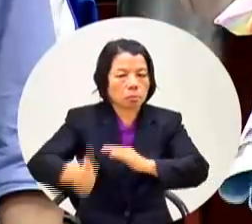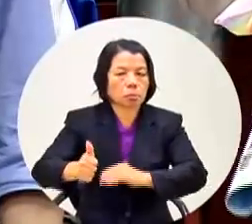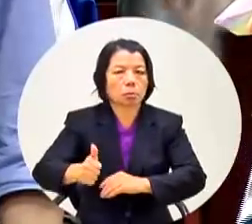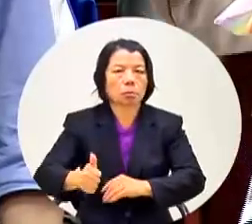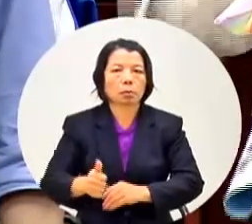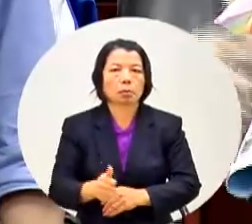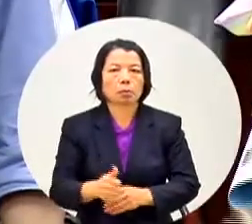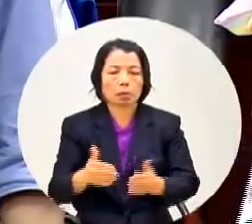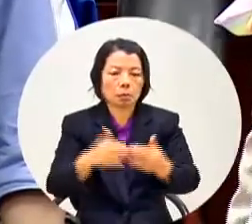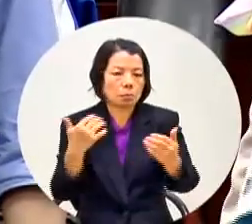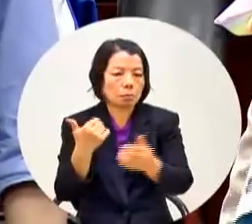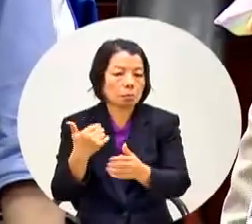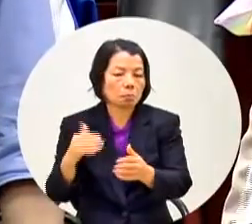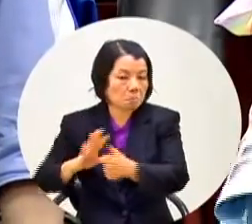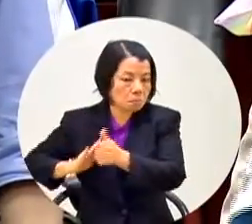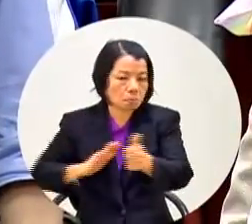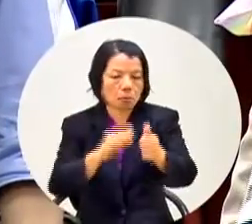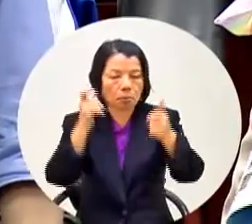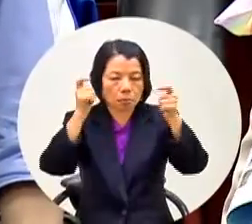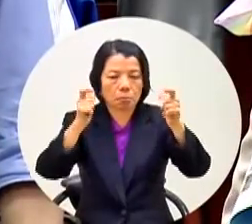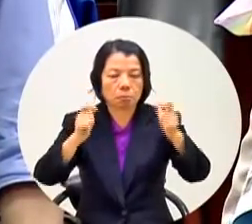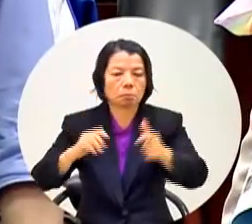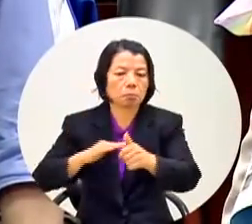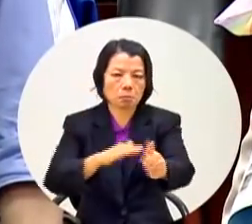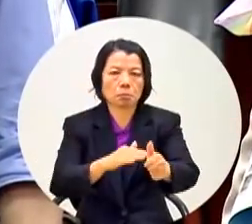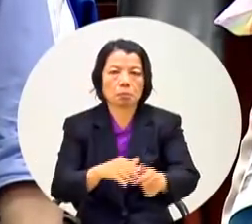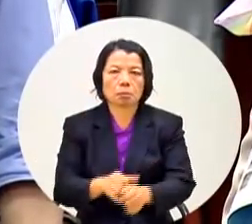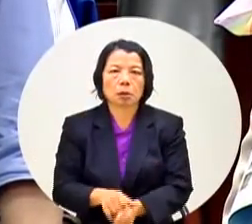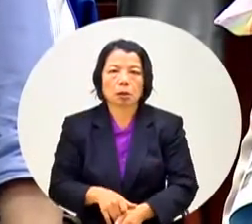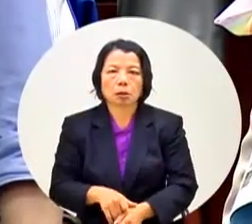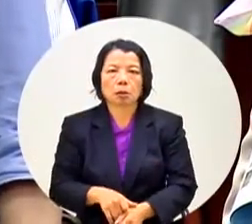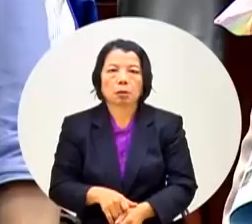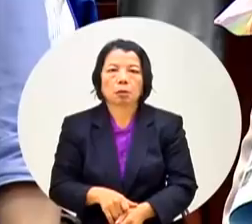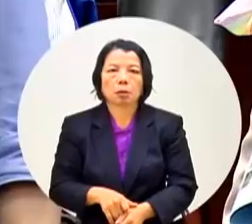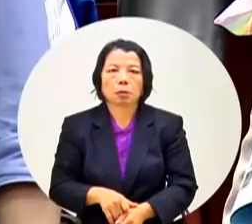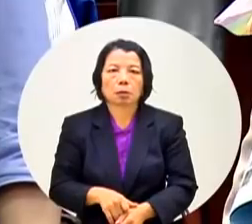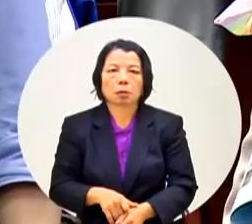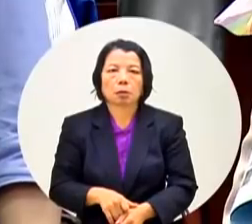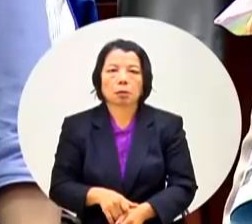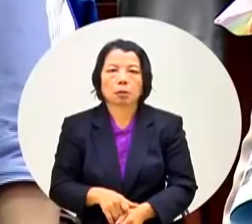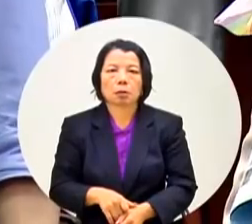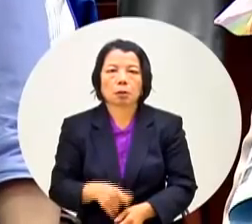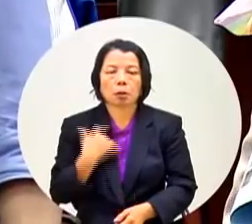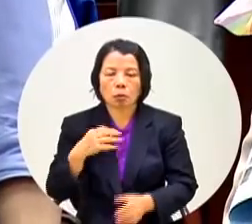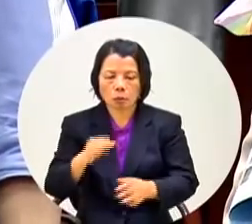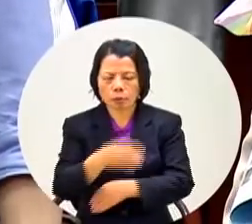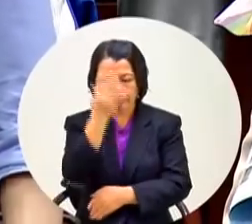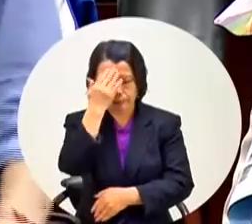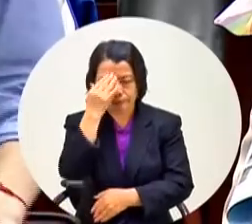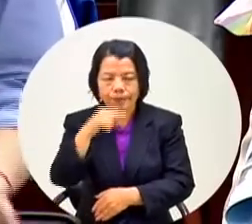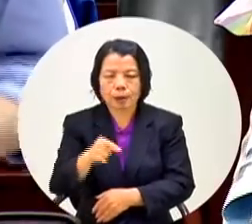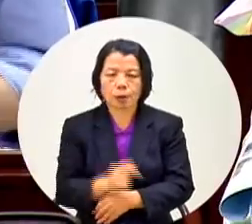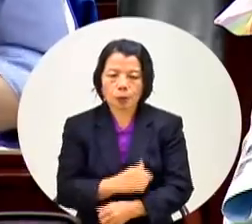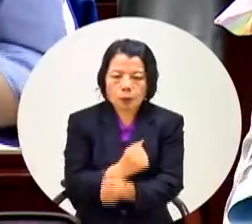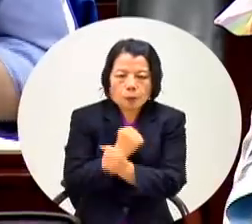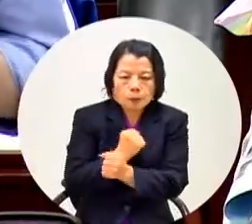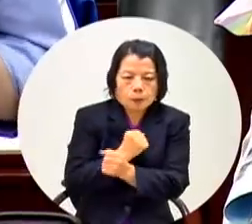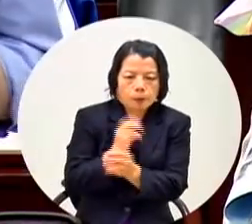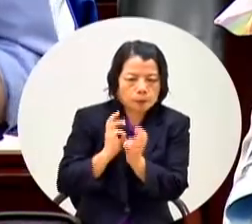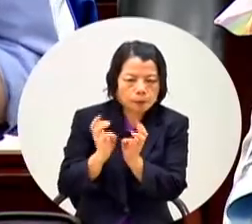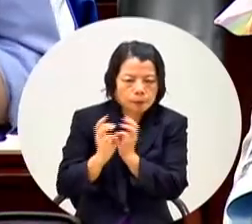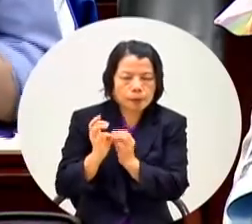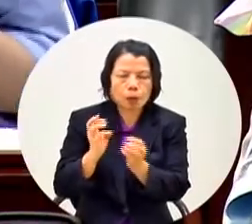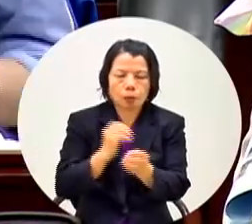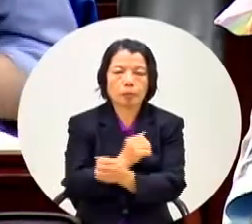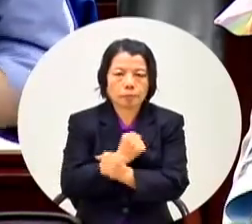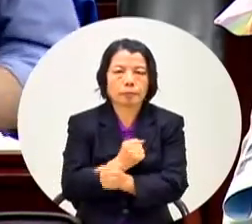这个路线你到底要不要嘛？ 黄爷，我应该来讲我是审慎乐观，这样讲好不好？剩下我们下半年会跟议